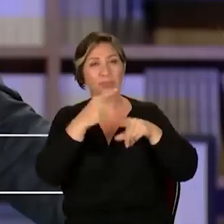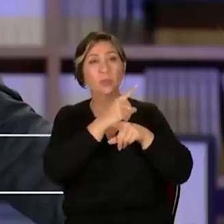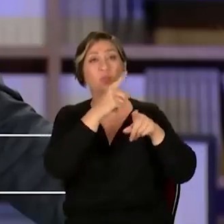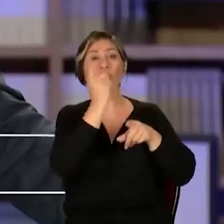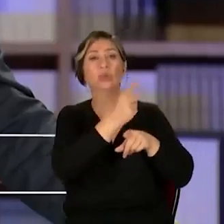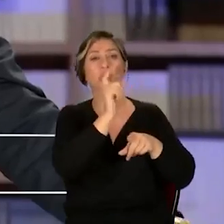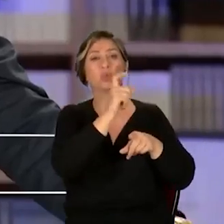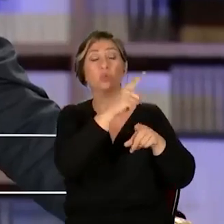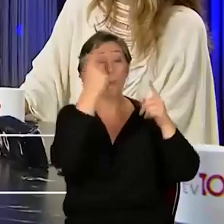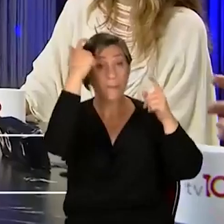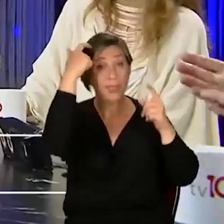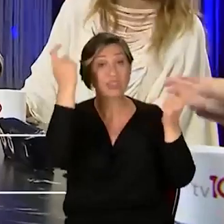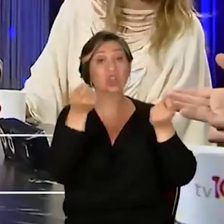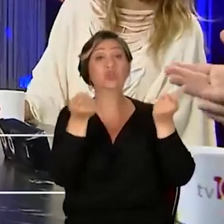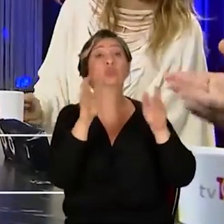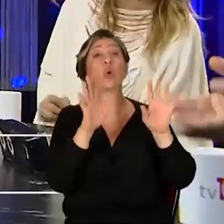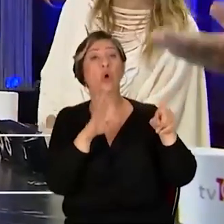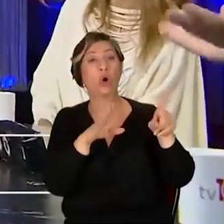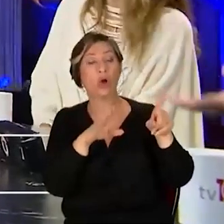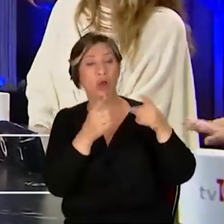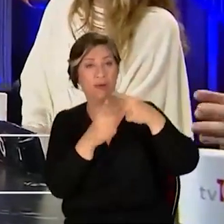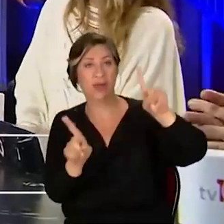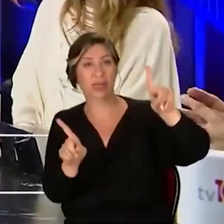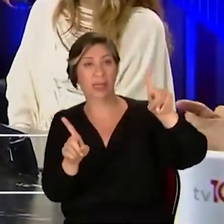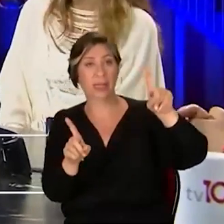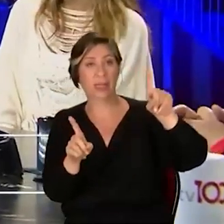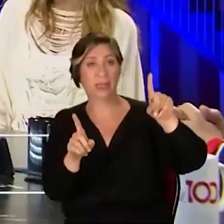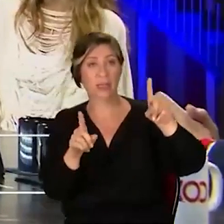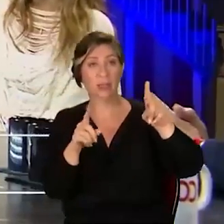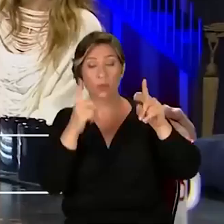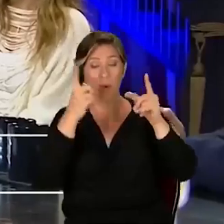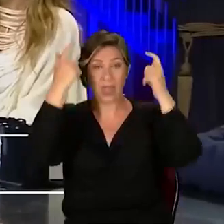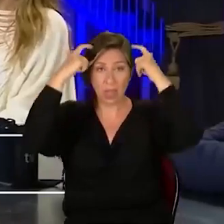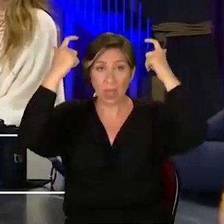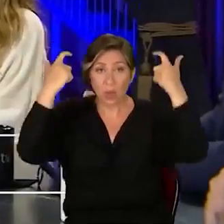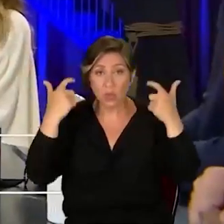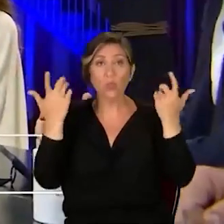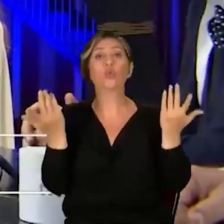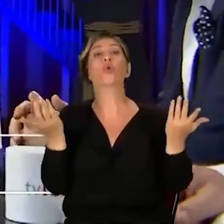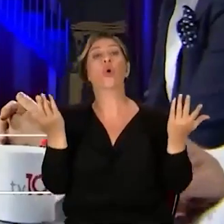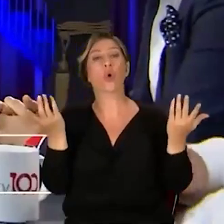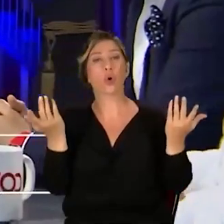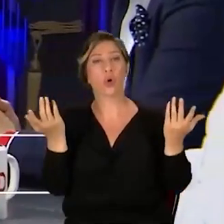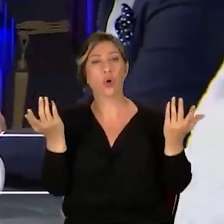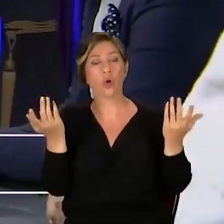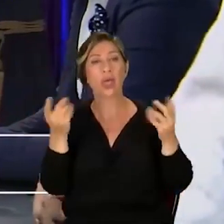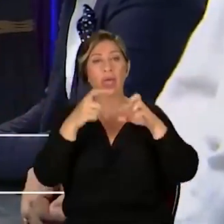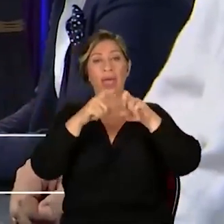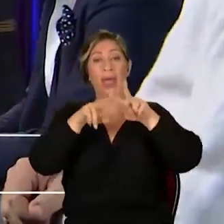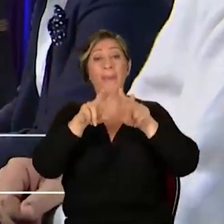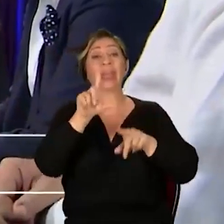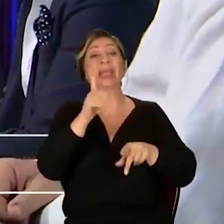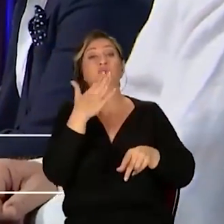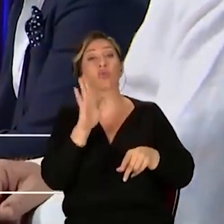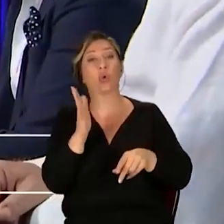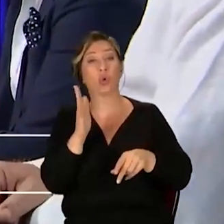yok. Yani evet. Beyni yani böyle çalışır. Beyin bu zaten... Beyin zaten böyle bir yükü yok o beyin. Yükü yok. Evet doğru. Dolayısıyla REM'e ihtiyacı yok mu?